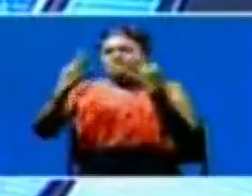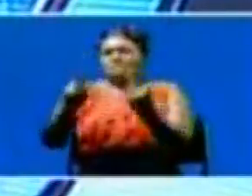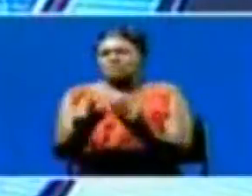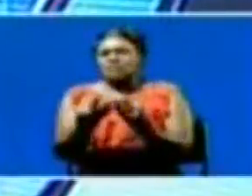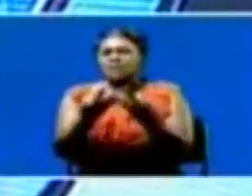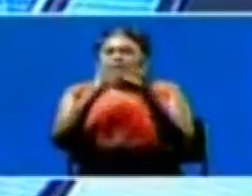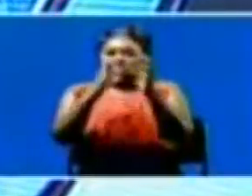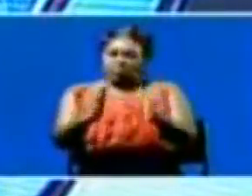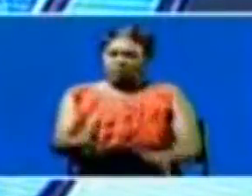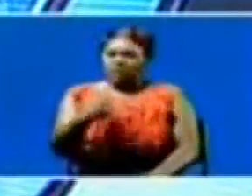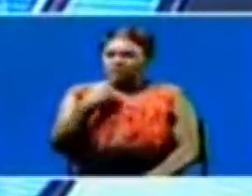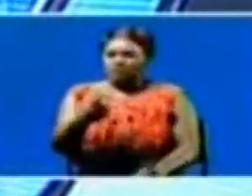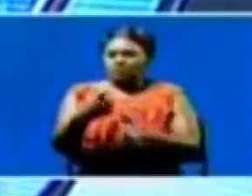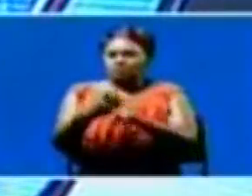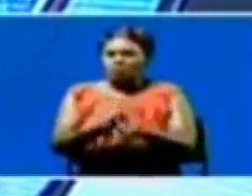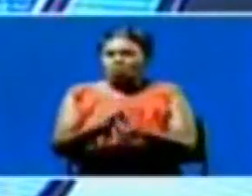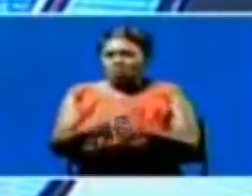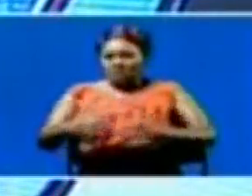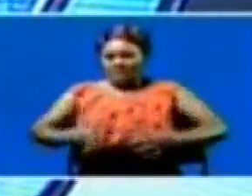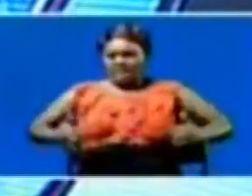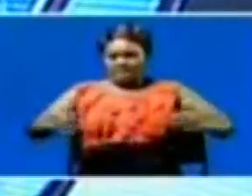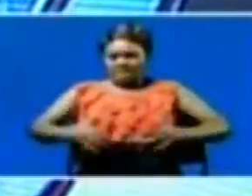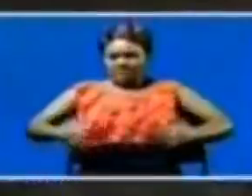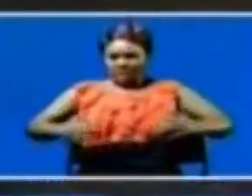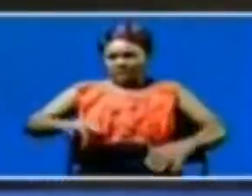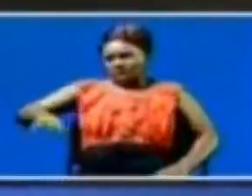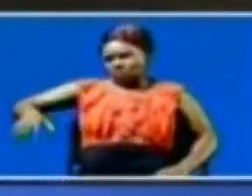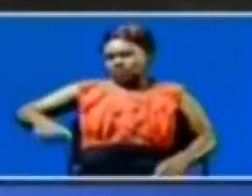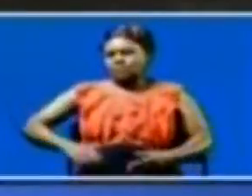Yusuf anaarifu kutoka Mbalambala, kaunti ya Garissa.